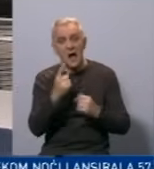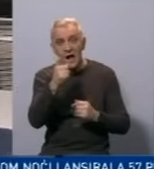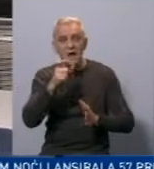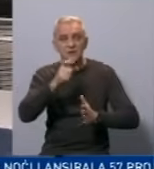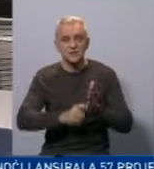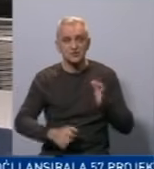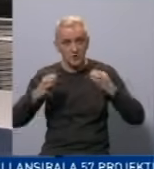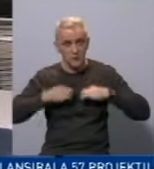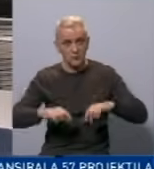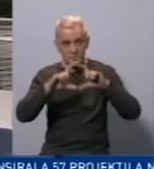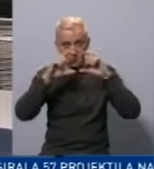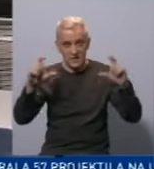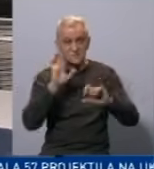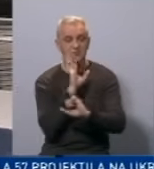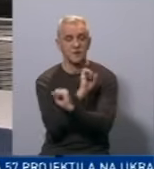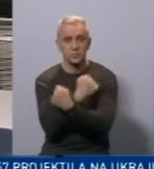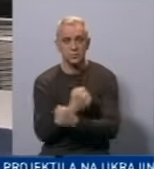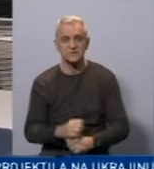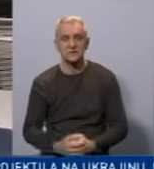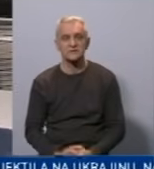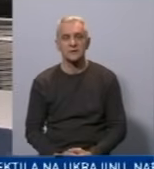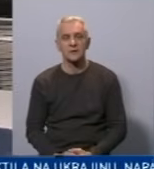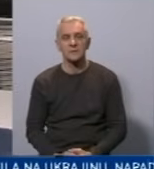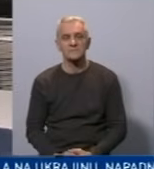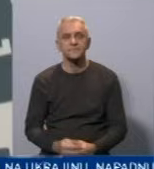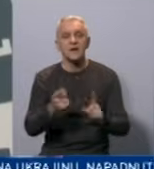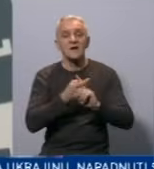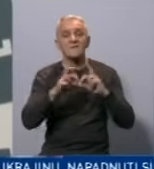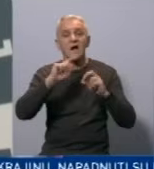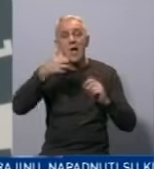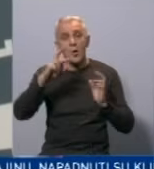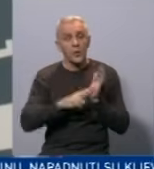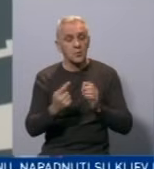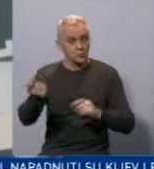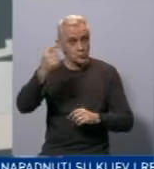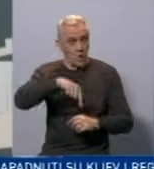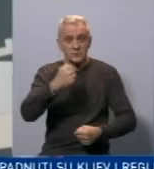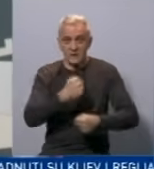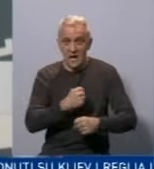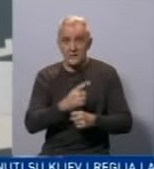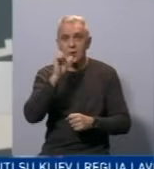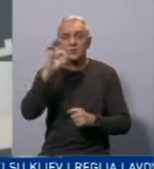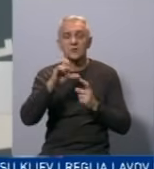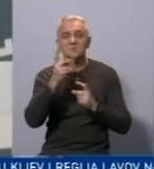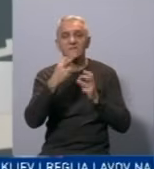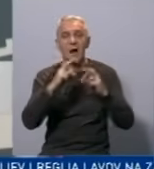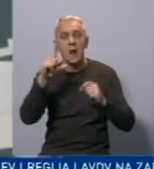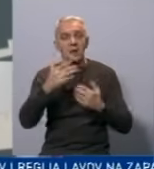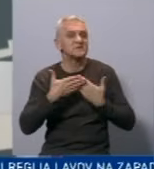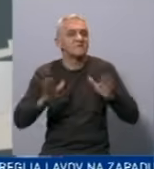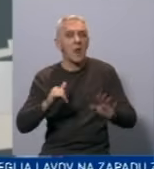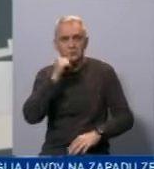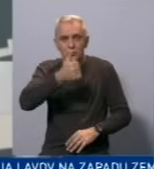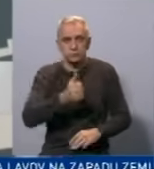Konakovićem, ali i sa članovima predsjedništva Bosne i Hercegovine. Fajon dolazi u radnu, a Rosvall u zvaničnu posjetu